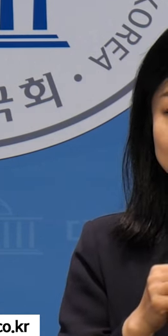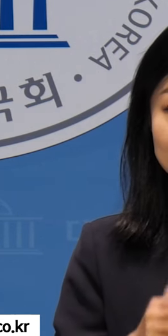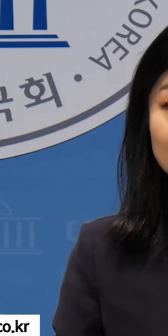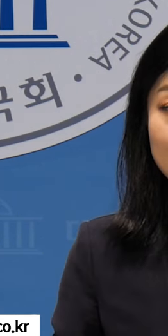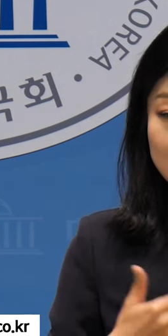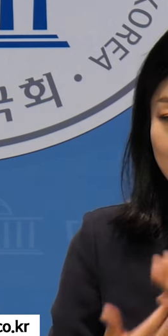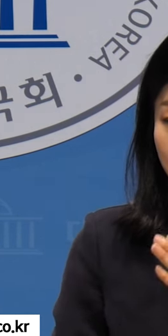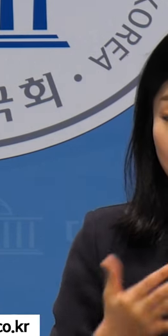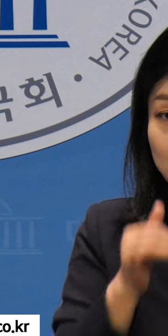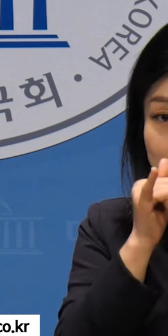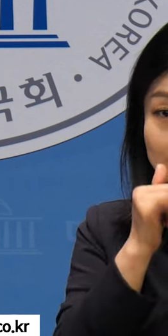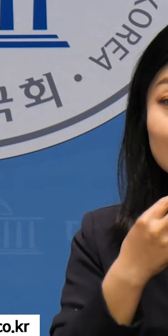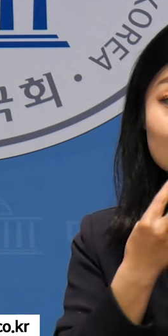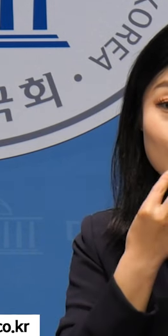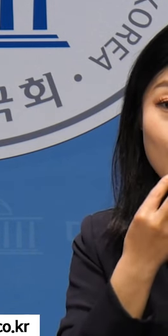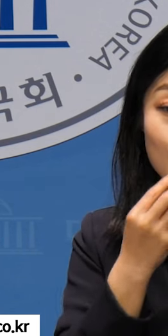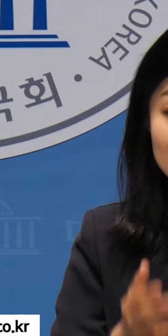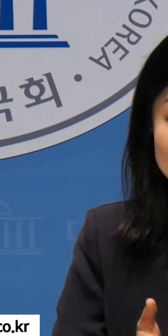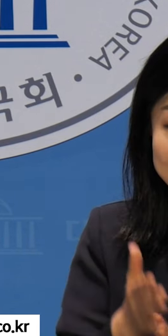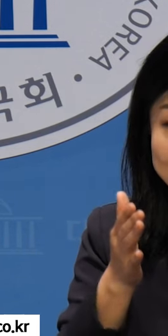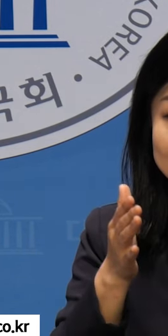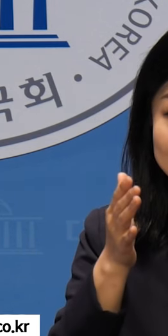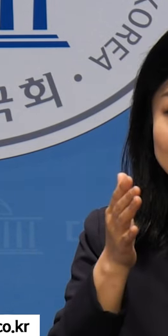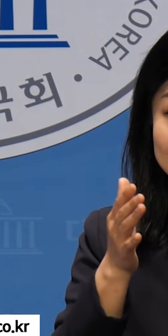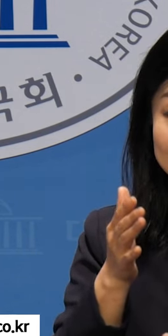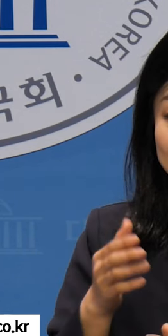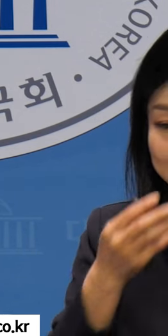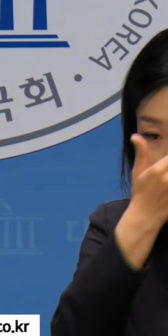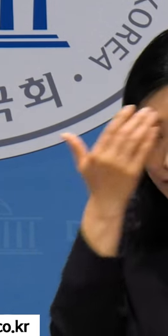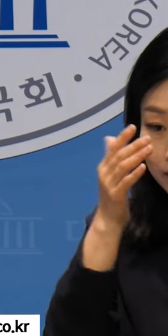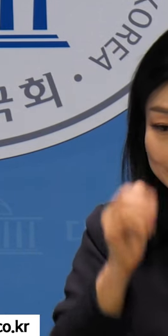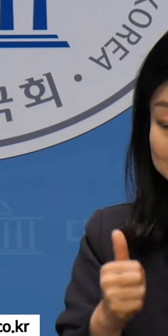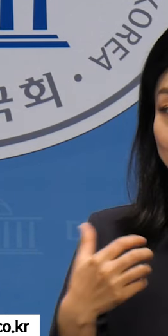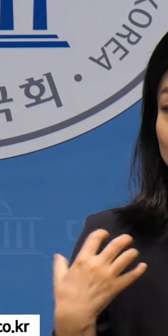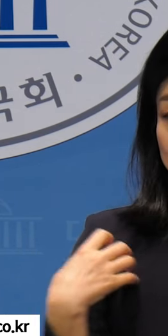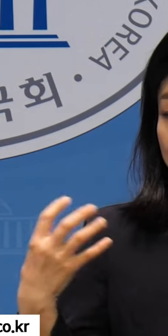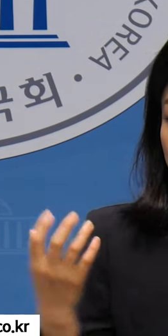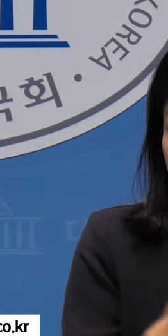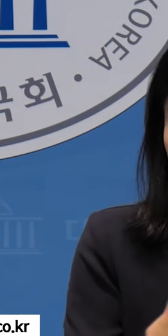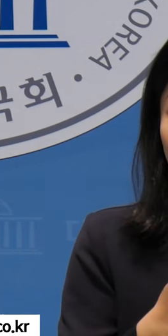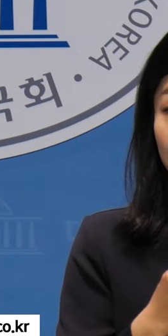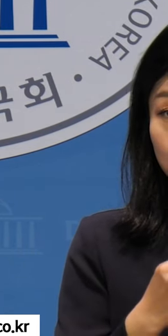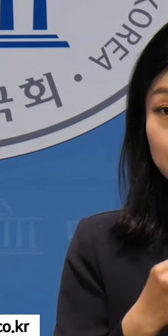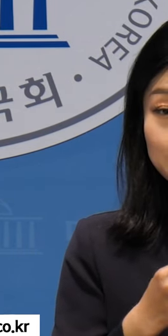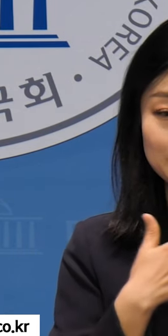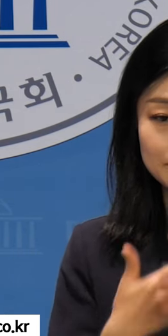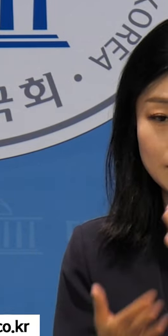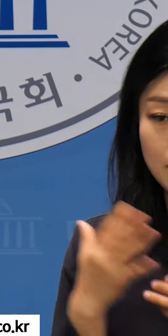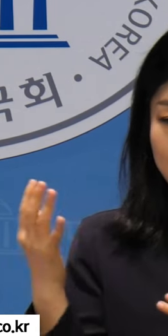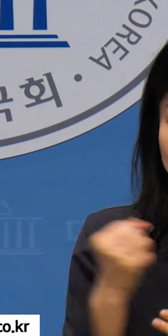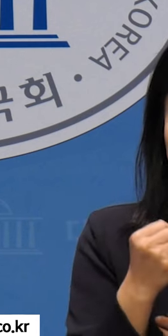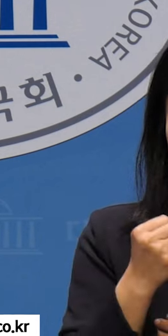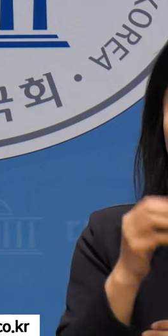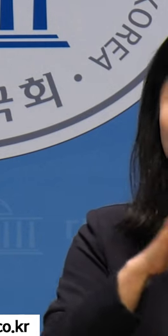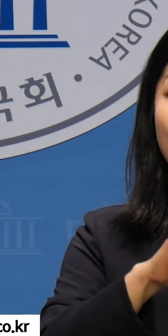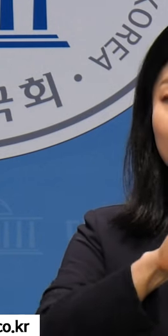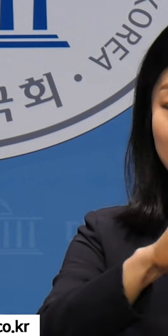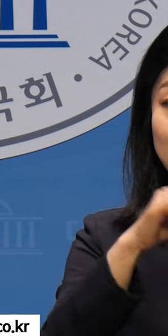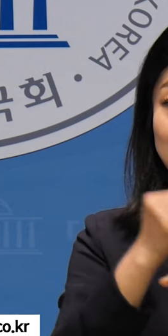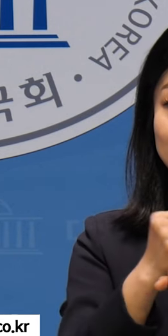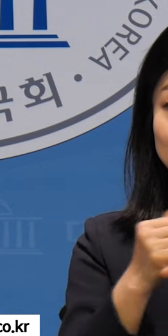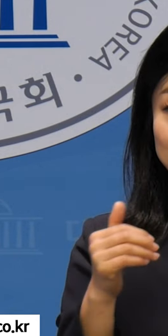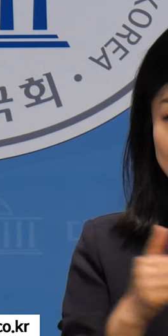기존 청년위원회에서 해왔던 일들에 대한 확장성을 가지고 공약을 준비했습니다. 저는 시스템을